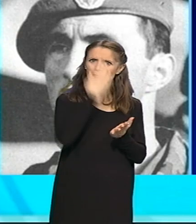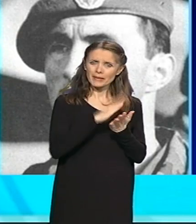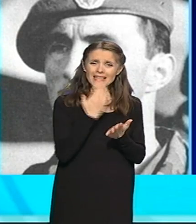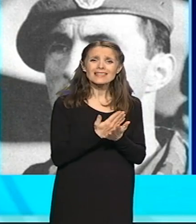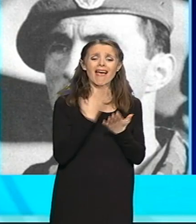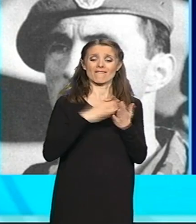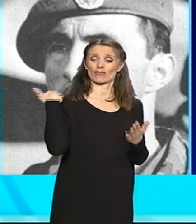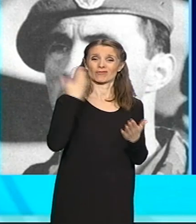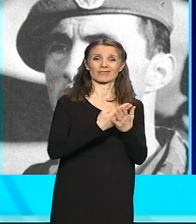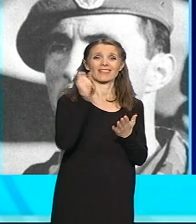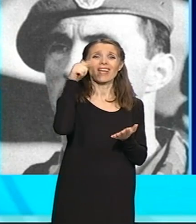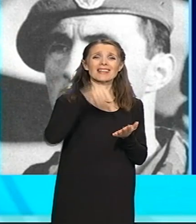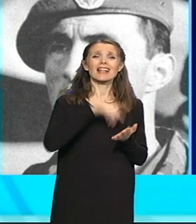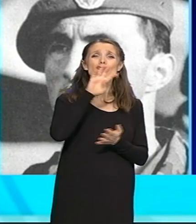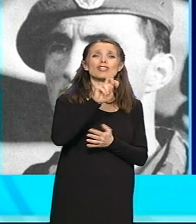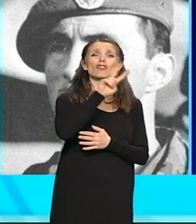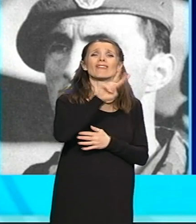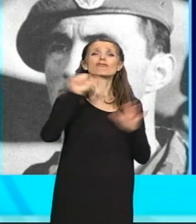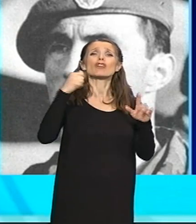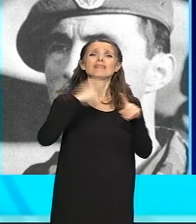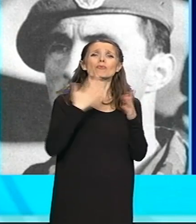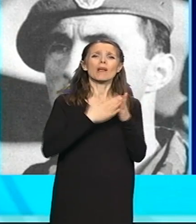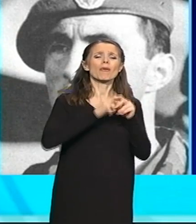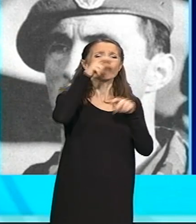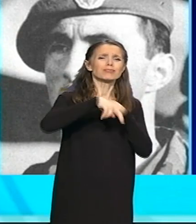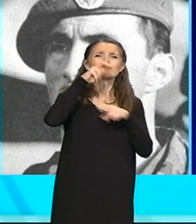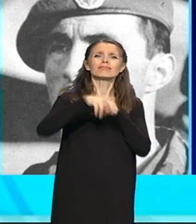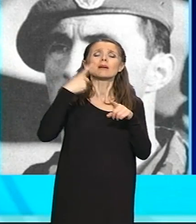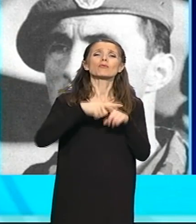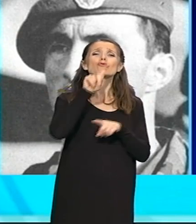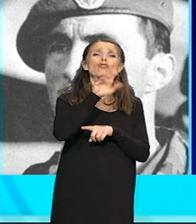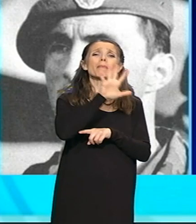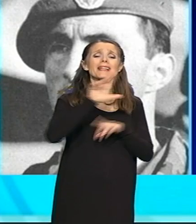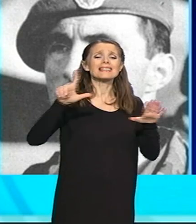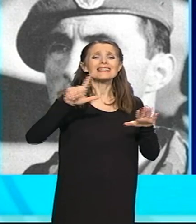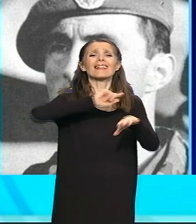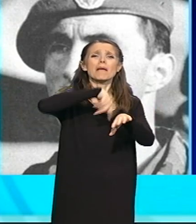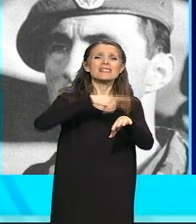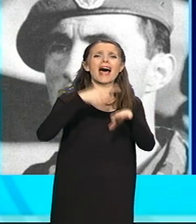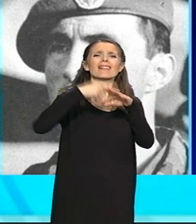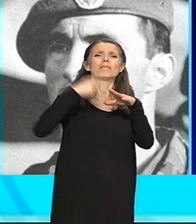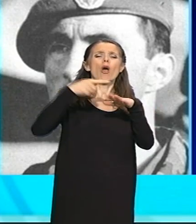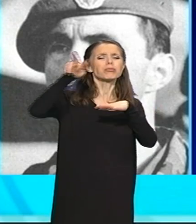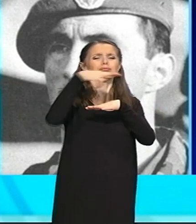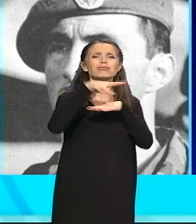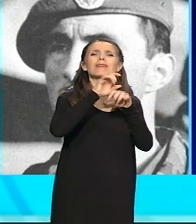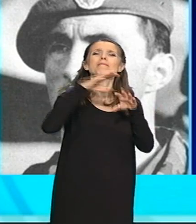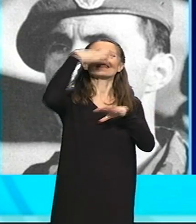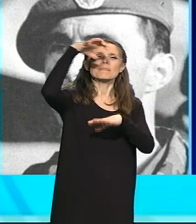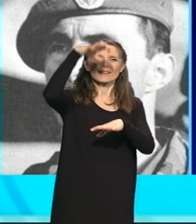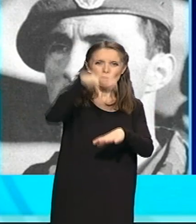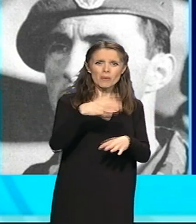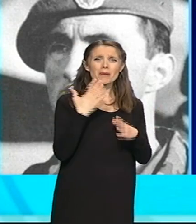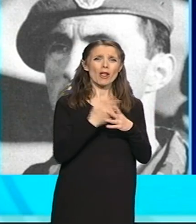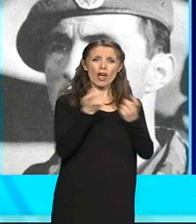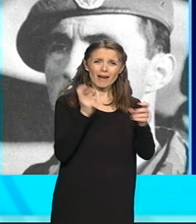evidentiranih 12.426 skokova i ukupno 157 sati u slobodnom padu. Bio je reprezentativac, višestruki